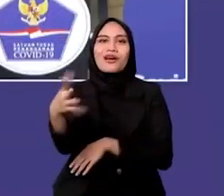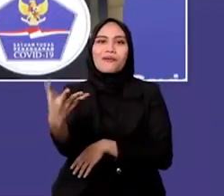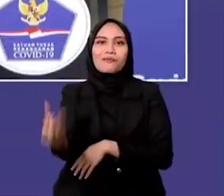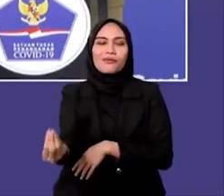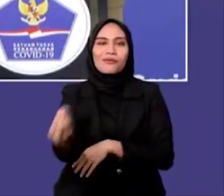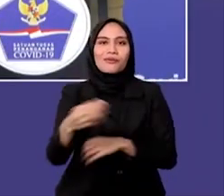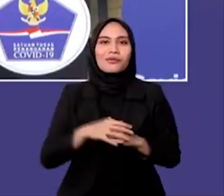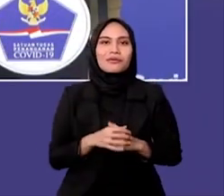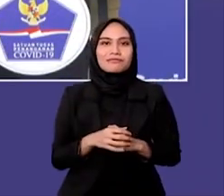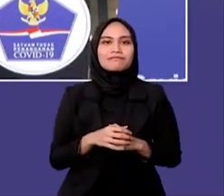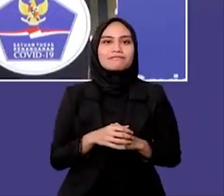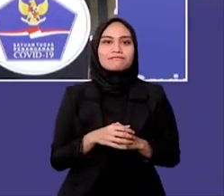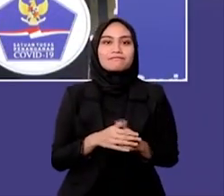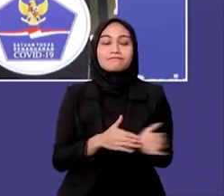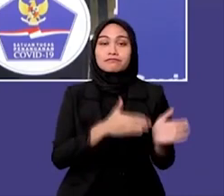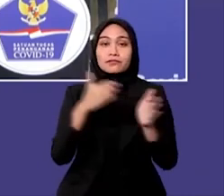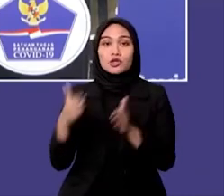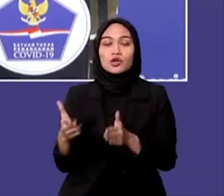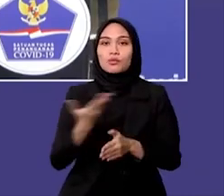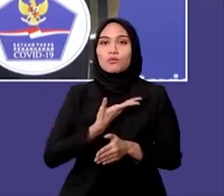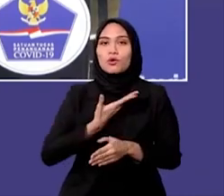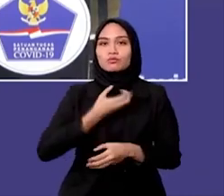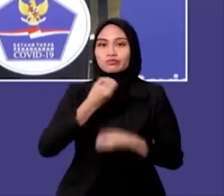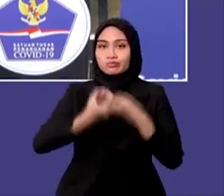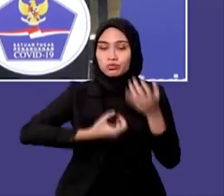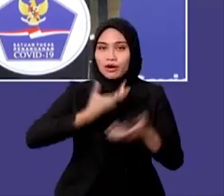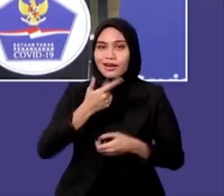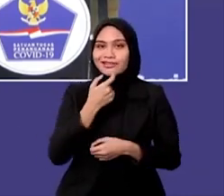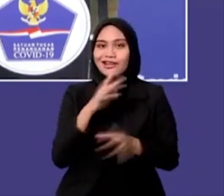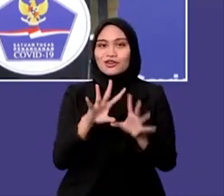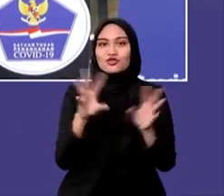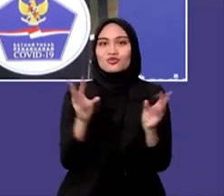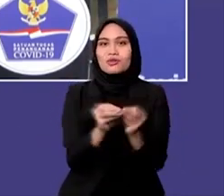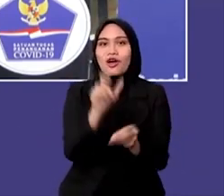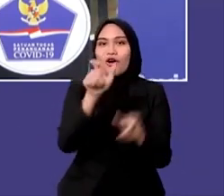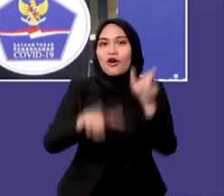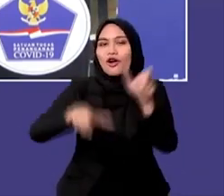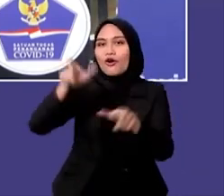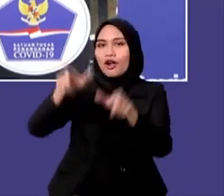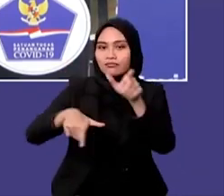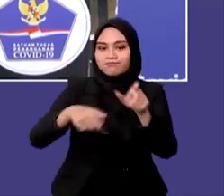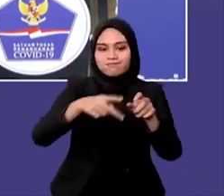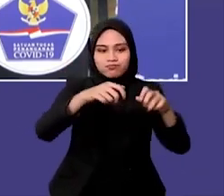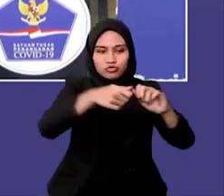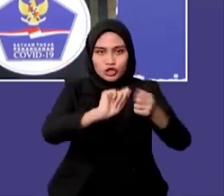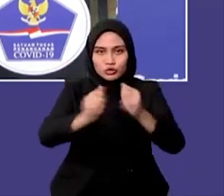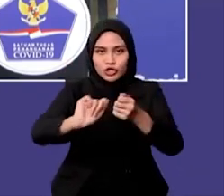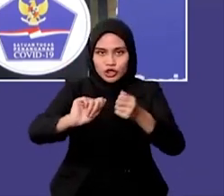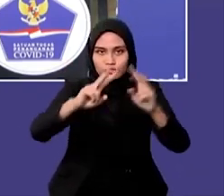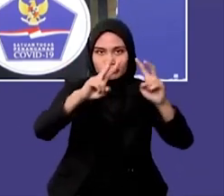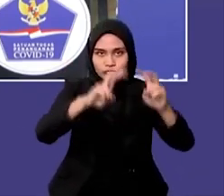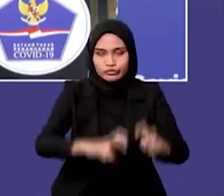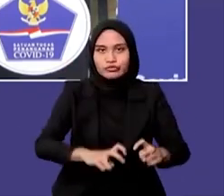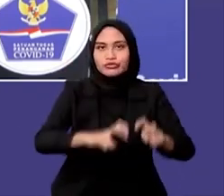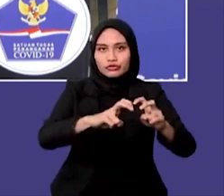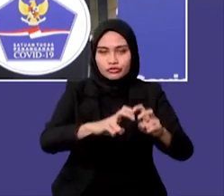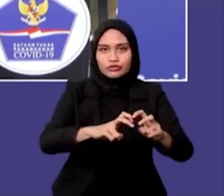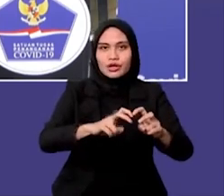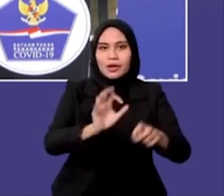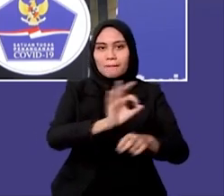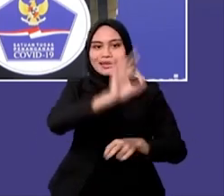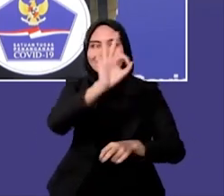berikut kami ingin menyampaikan tentang jumlah orang yang diperiksa dan positif PT